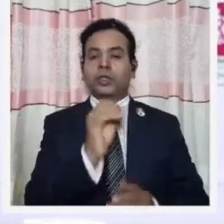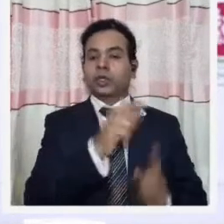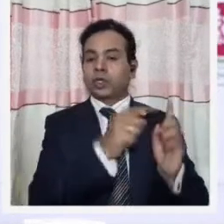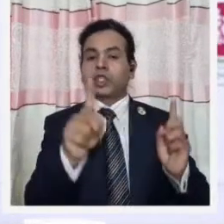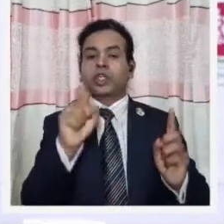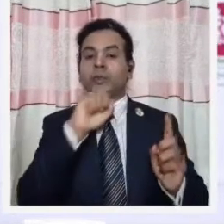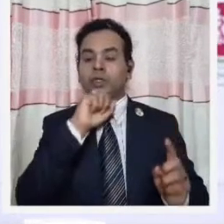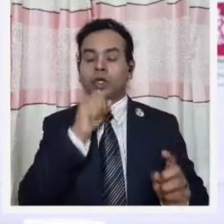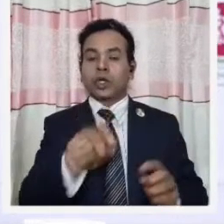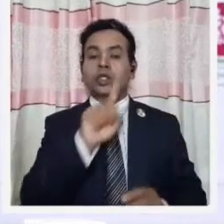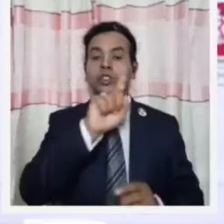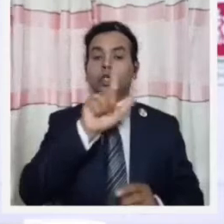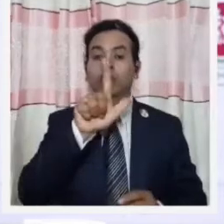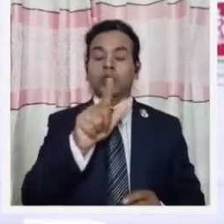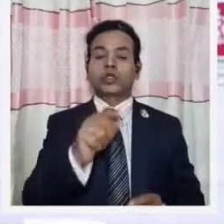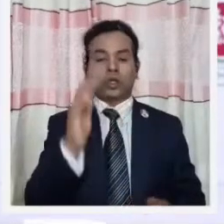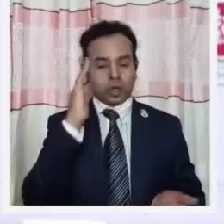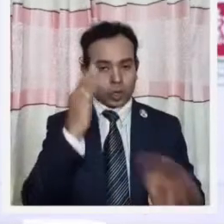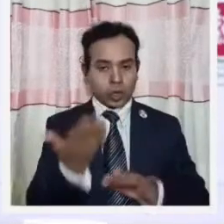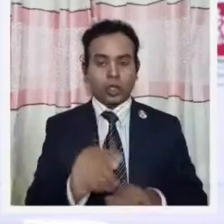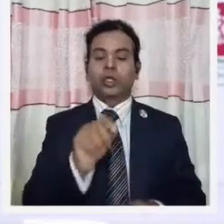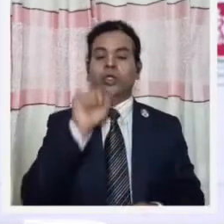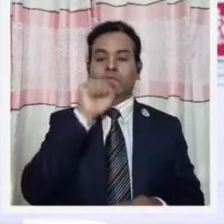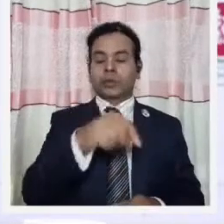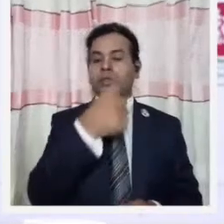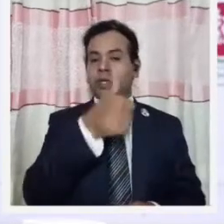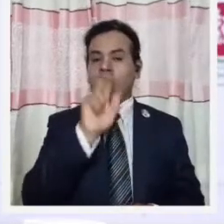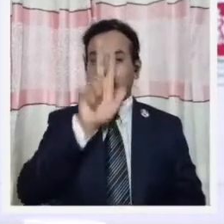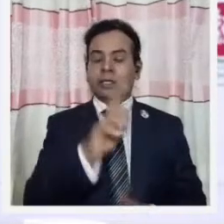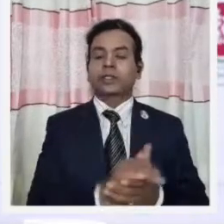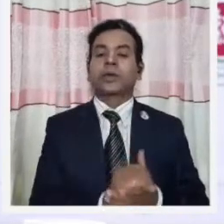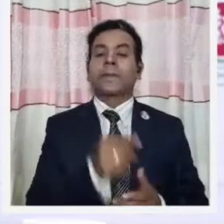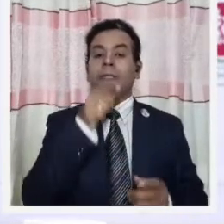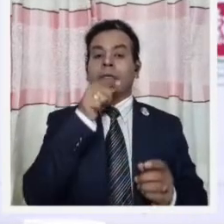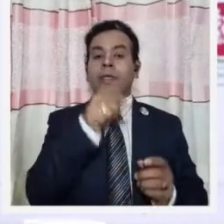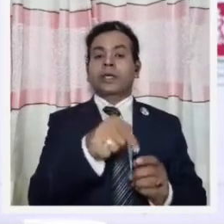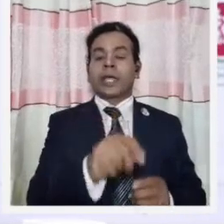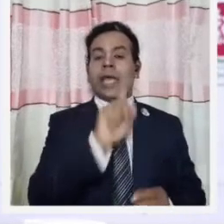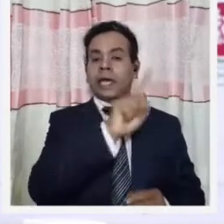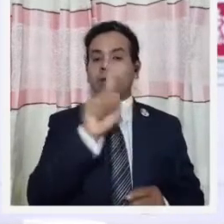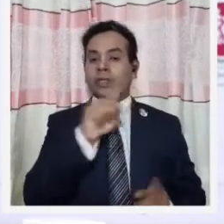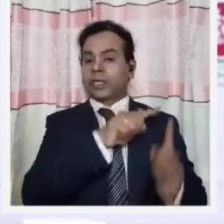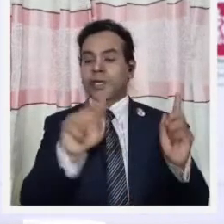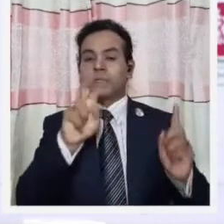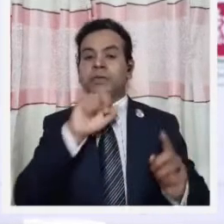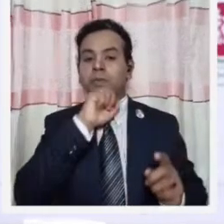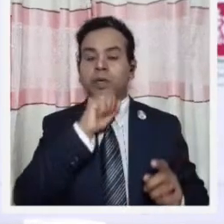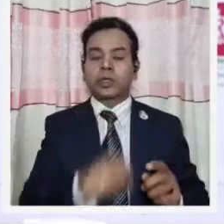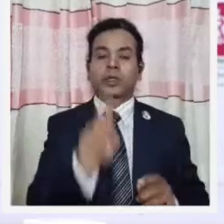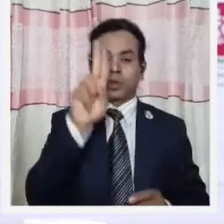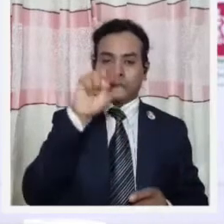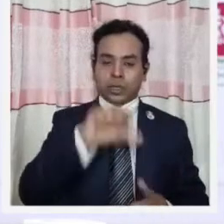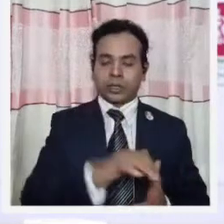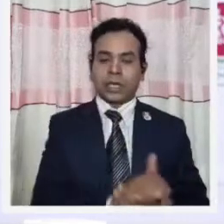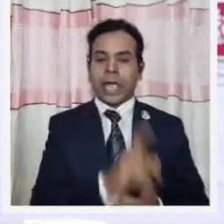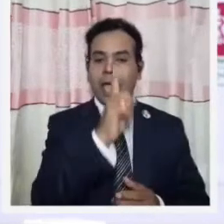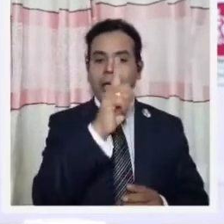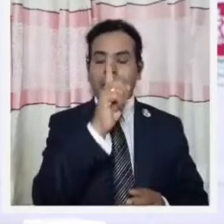এ পর্যন্ত যারা মৃত্যুবরণ করেছেন তাদের সংখ্যা বয়স বিভাজনে শূন্য থেকে দশ বছরের ১৭